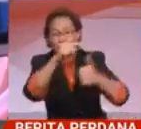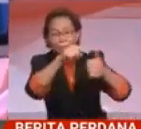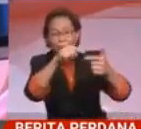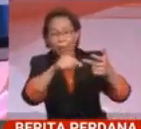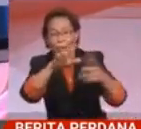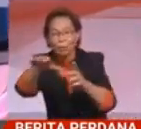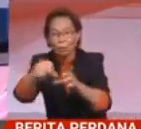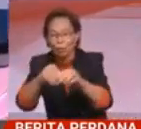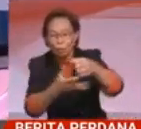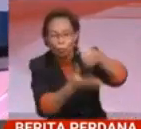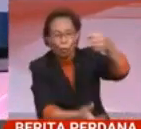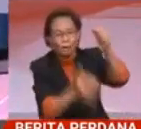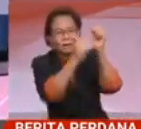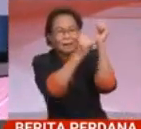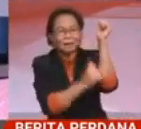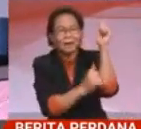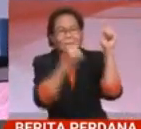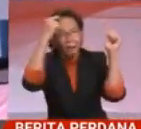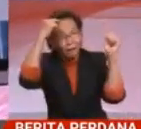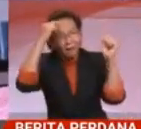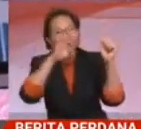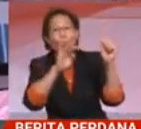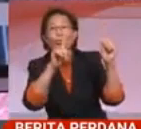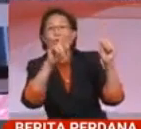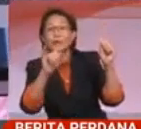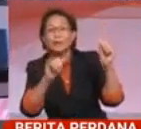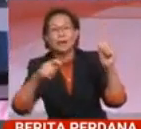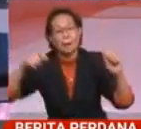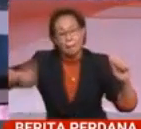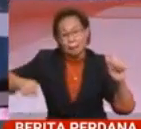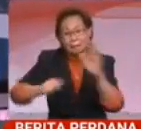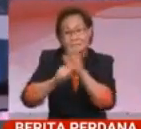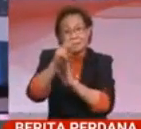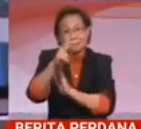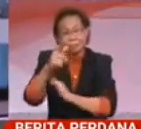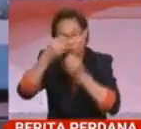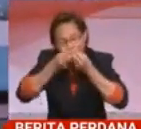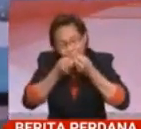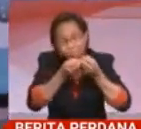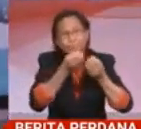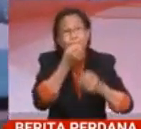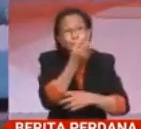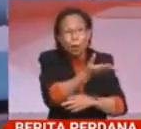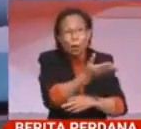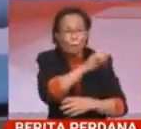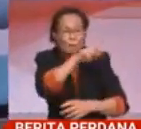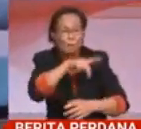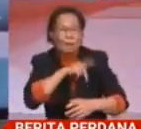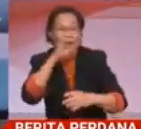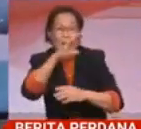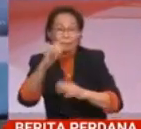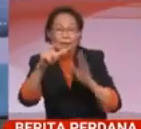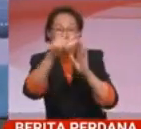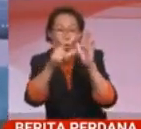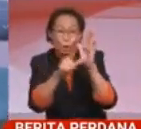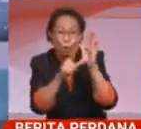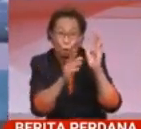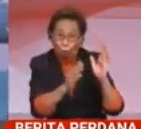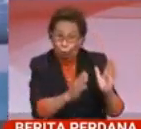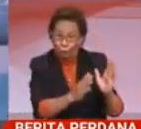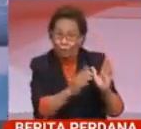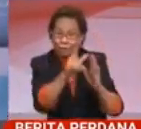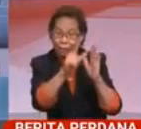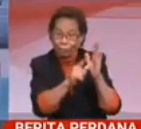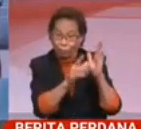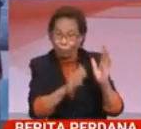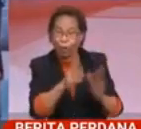membagikan dana Yayasan akal-budi ya mahkamah tinggi Kuala Lumpur diberitahu pemilik Firma gua manuisa engko B